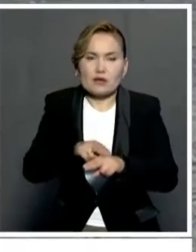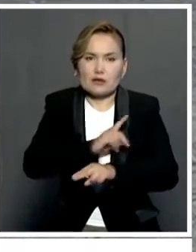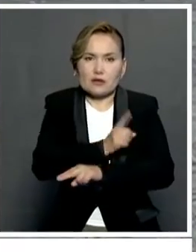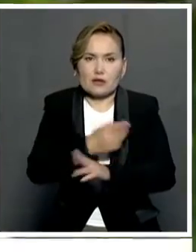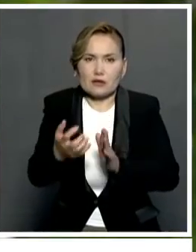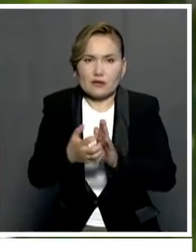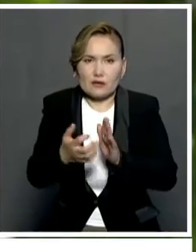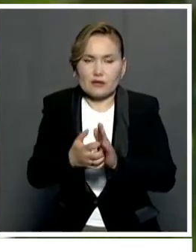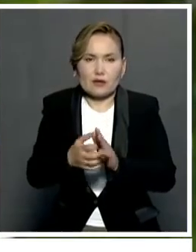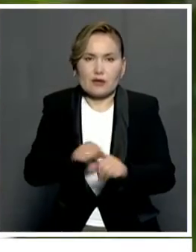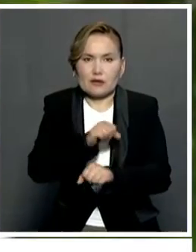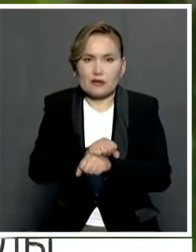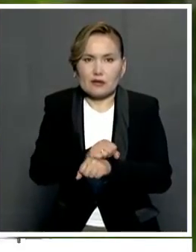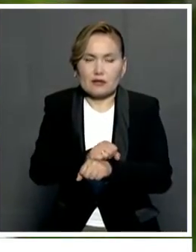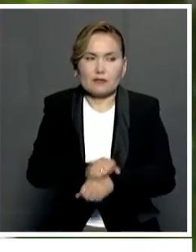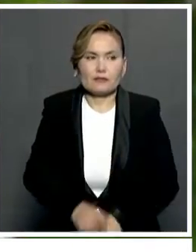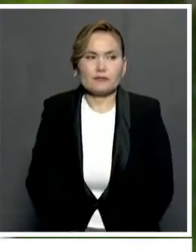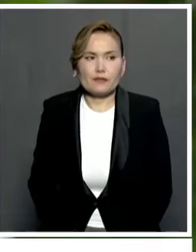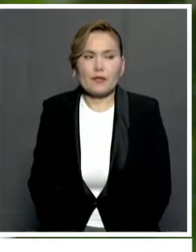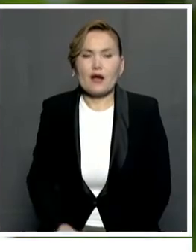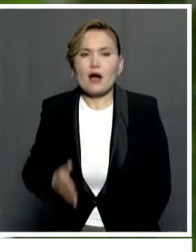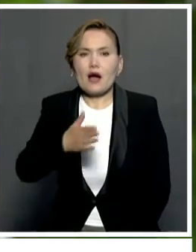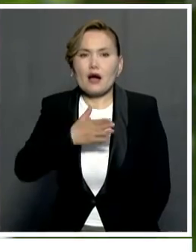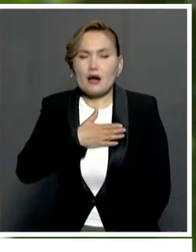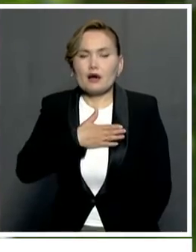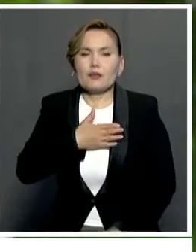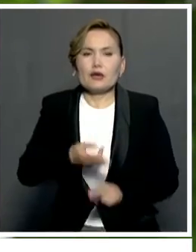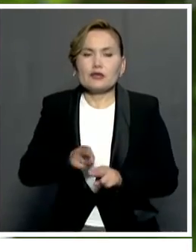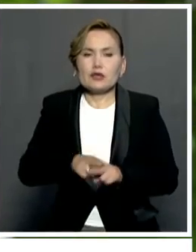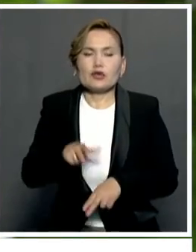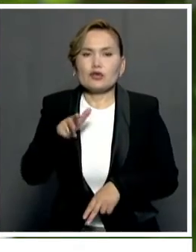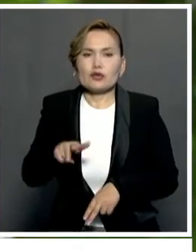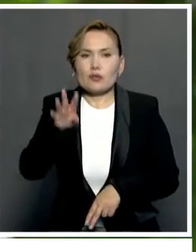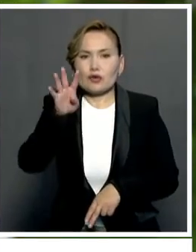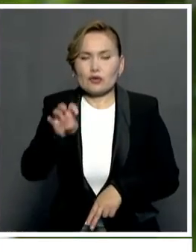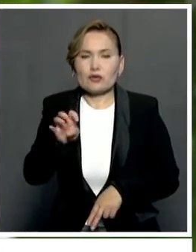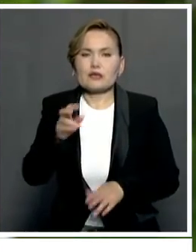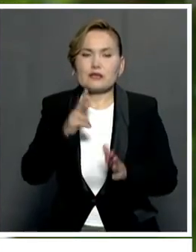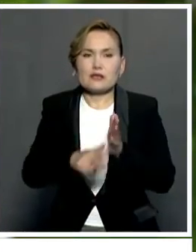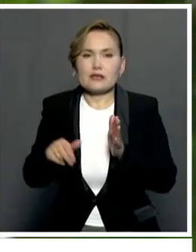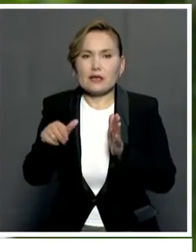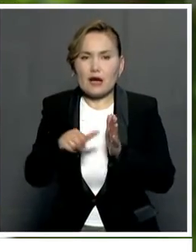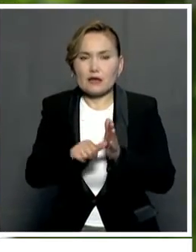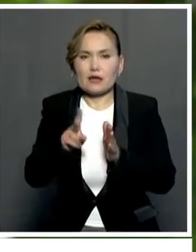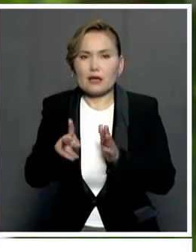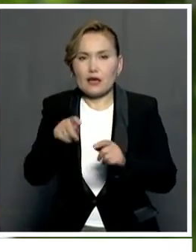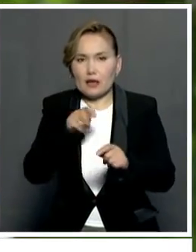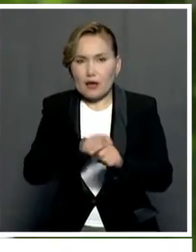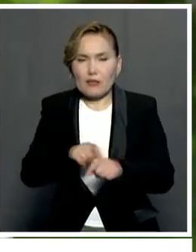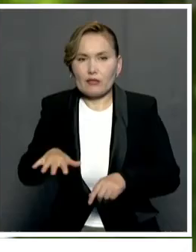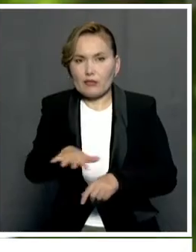мамандар. Біздің қарамағымызда 3480 шақырым жалпы пайдаланымдағы жол көлемі